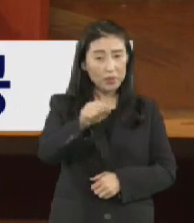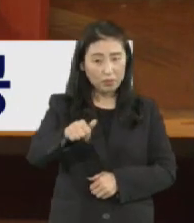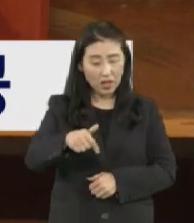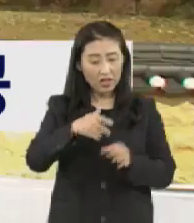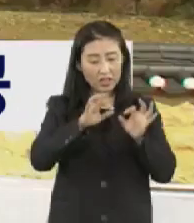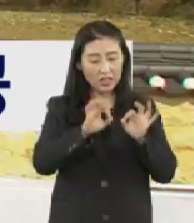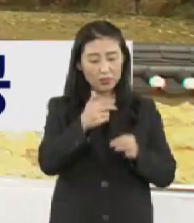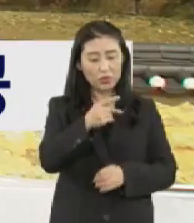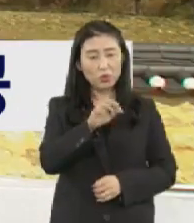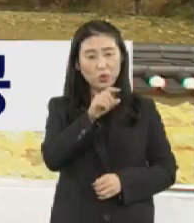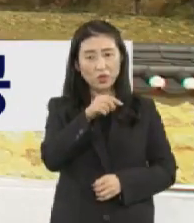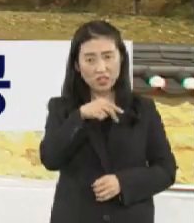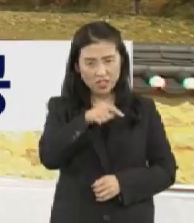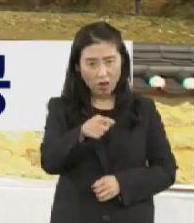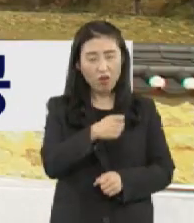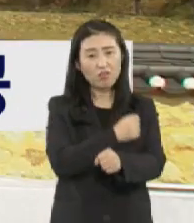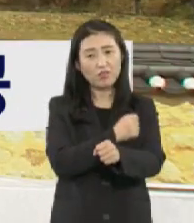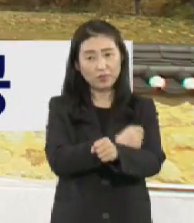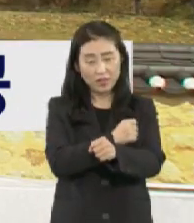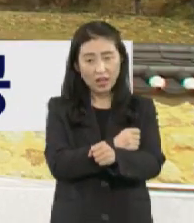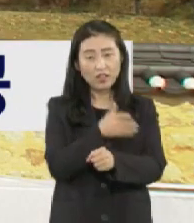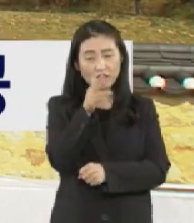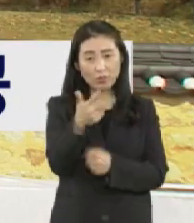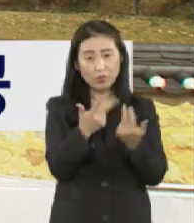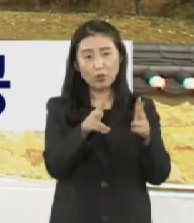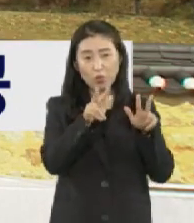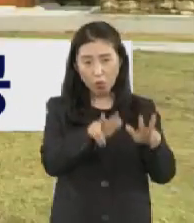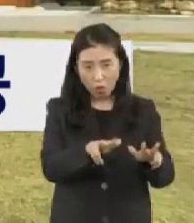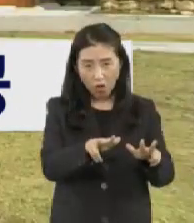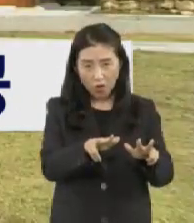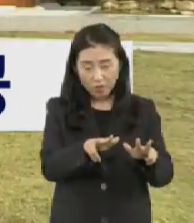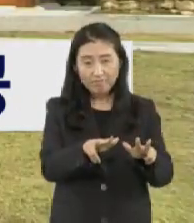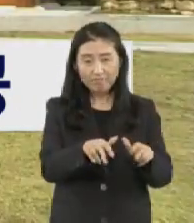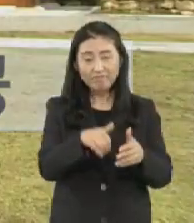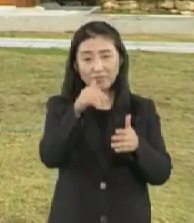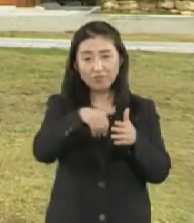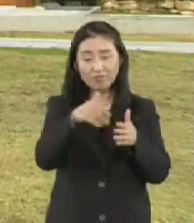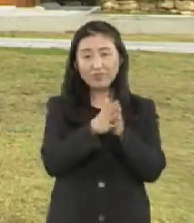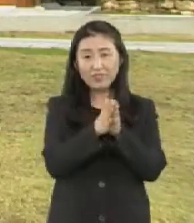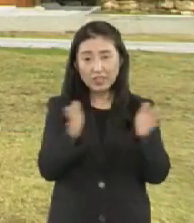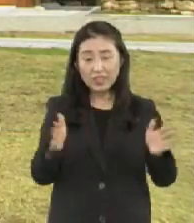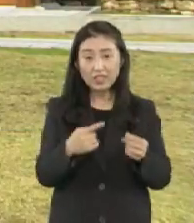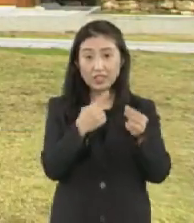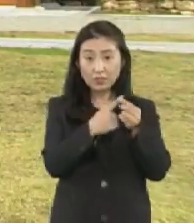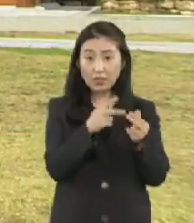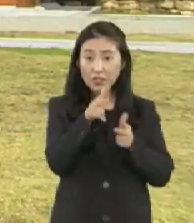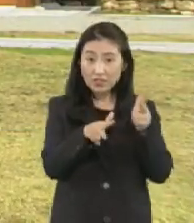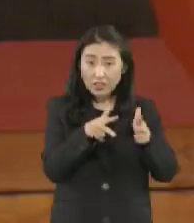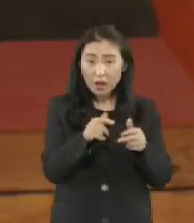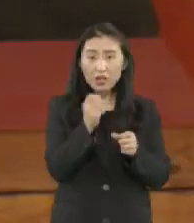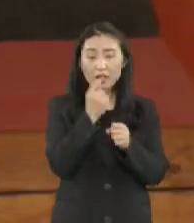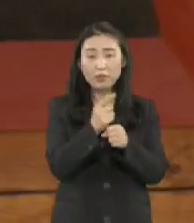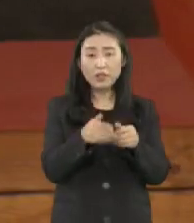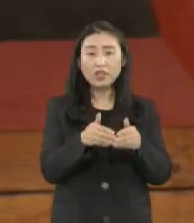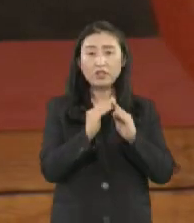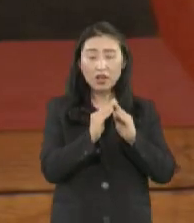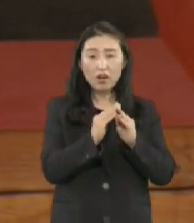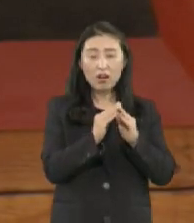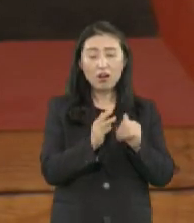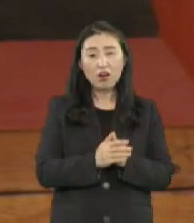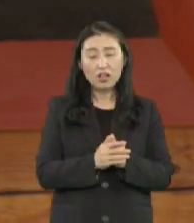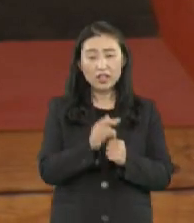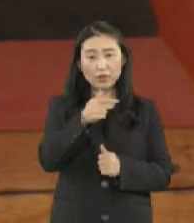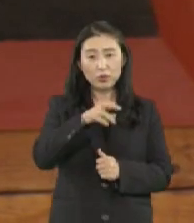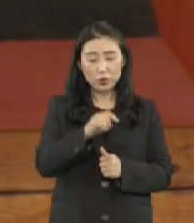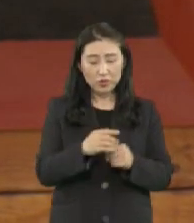장군 의 업적 을 기르기 위한 역사 테마공원 사업이 본궤도에 올랐습니다 1단계 사업으로 완공된 김종서 장군 의